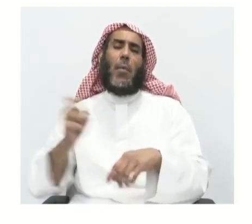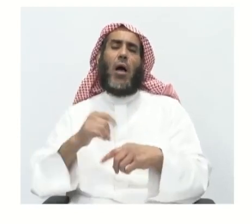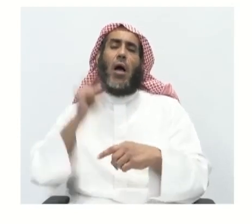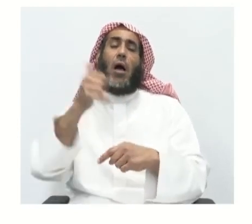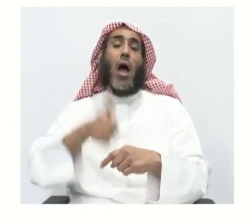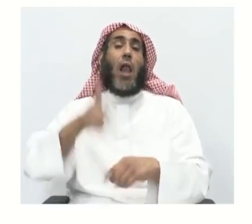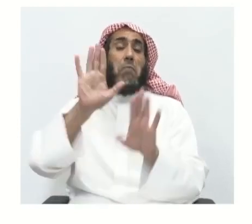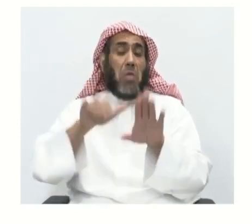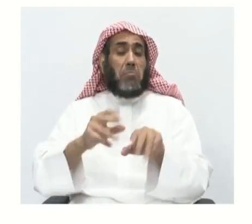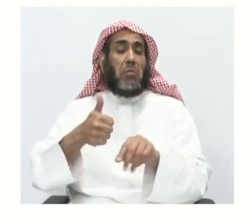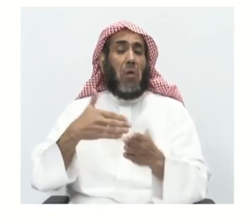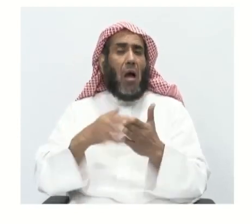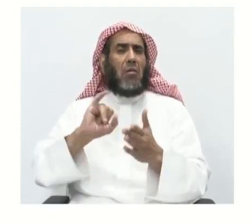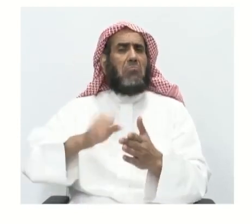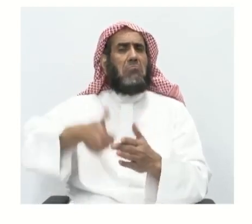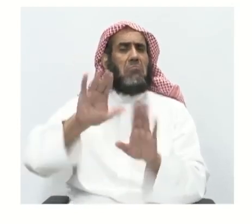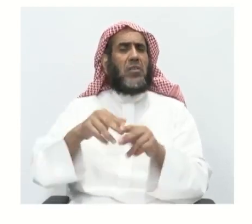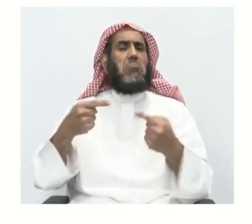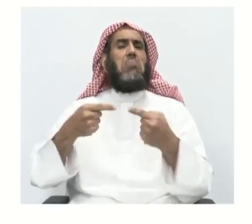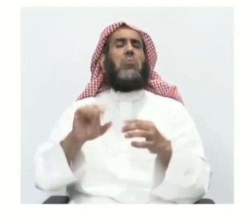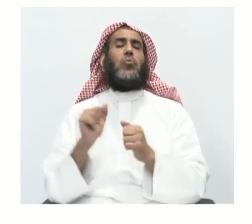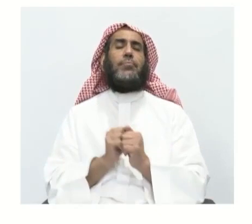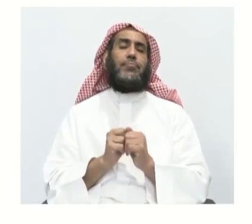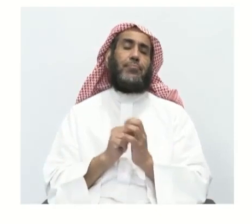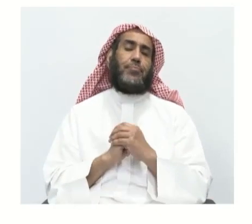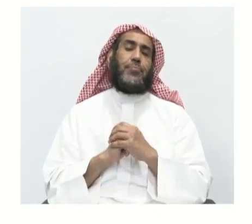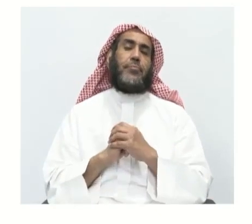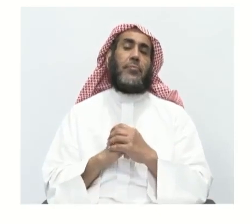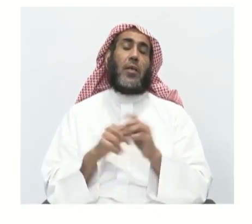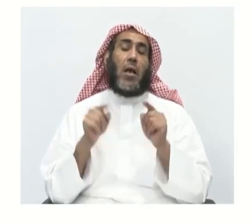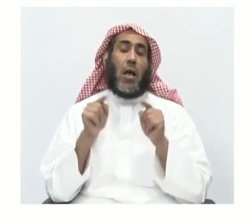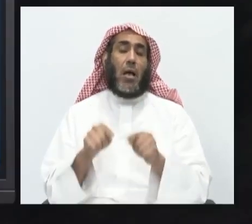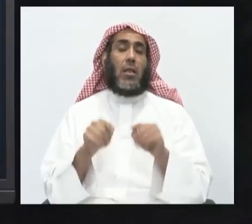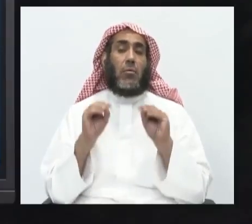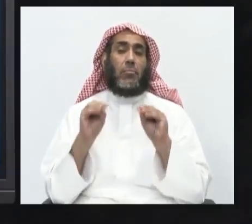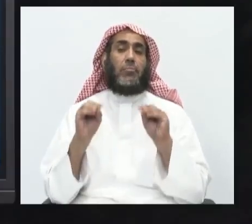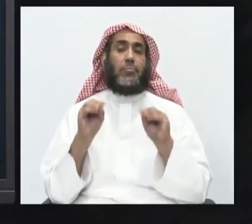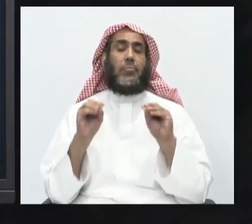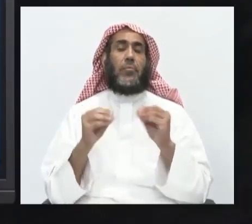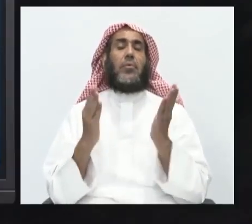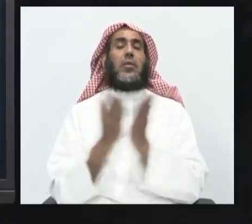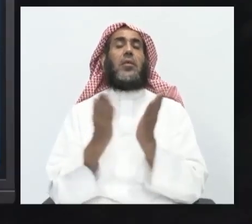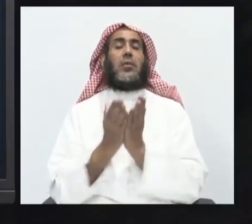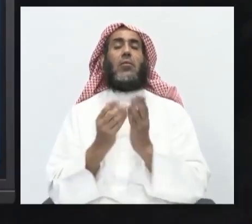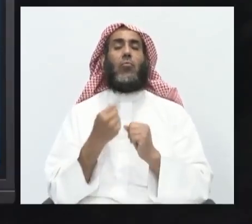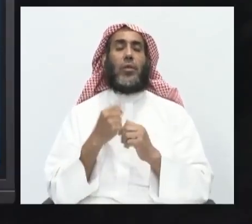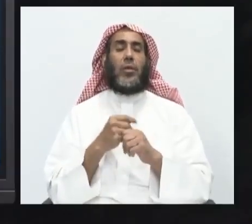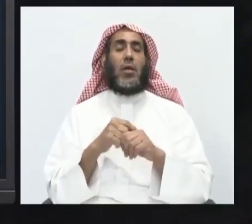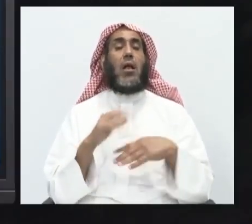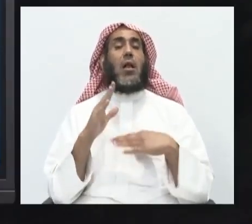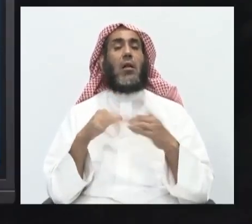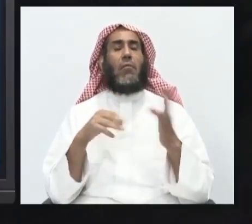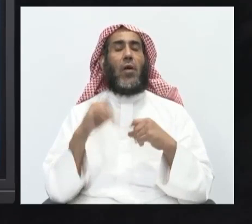من اخر ما ولا تسقط الالف من اخر ما هذا ما اردنا ان نورده في هذه الوحده في الكفايه